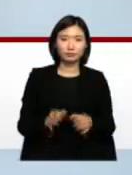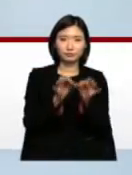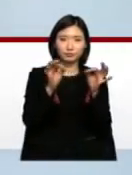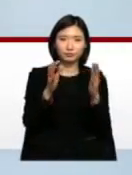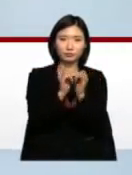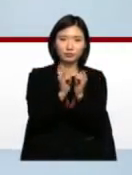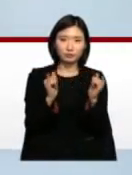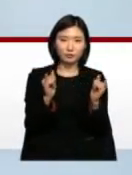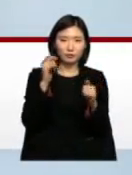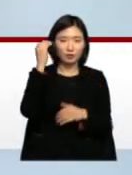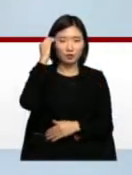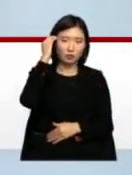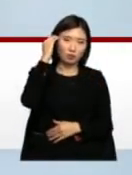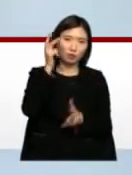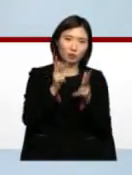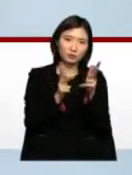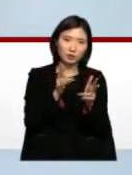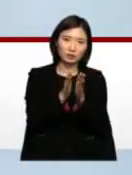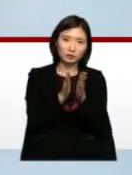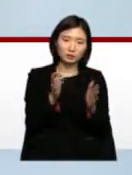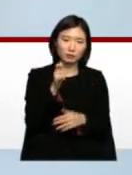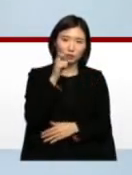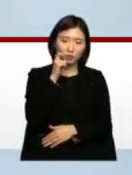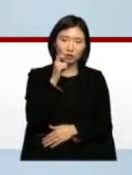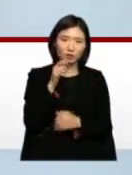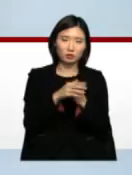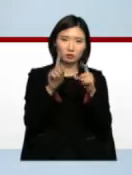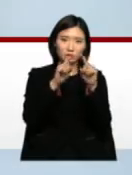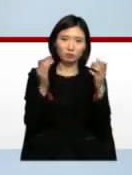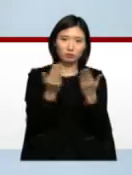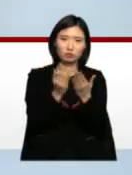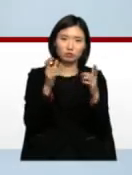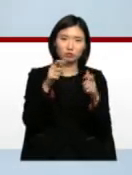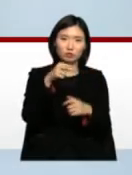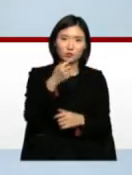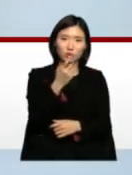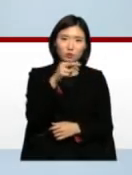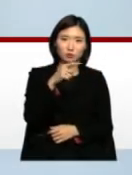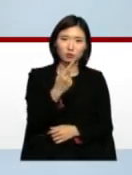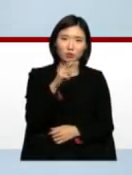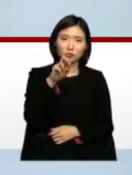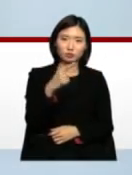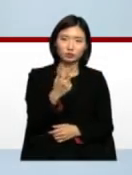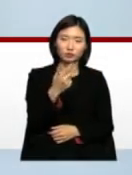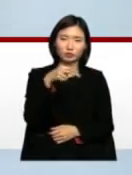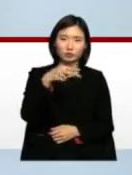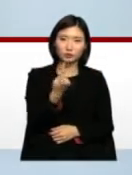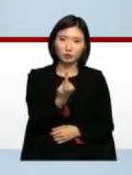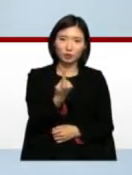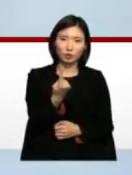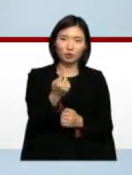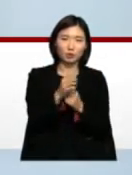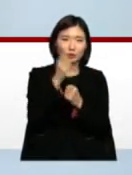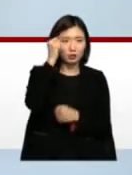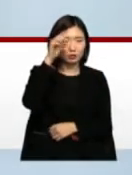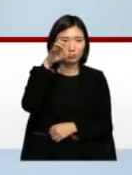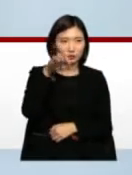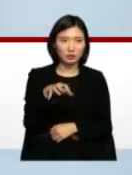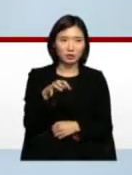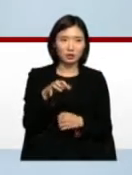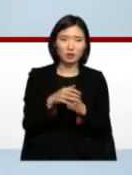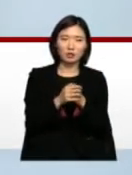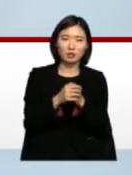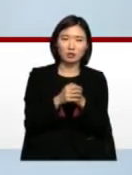그동안 주민들의 방해로 공사를 시작하지 못했던 성북구 동소문동 행복기숙사에 해당 시공사가 강경책을